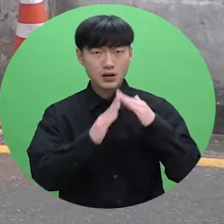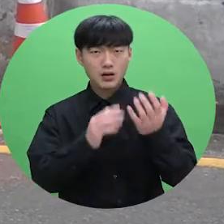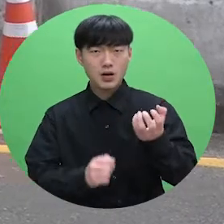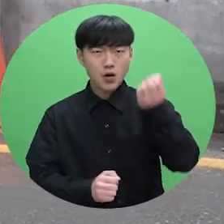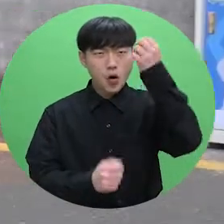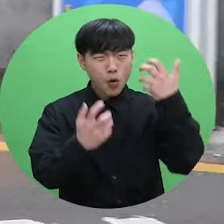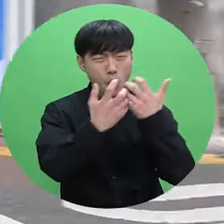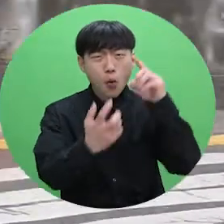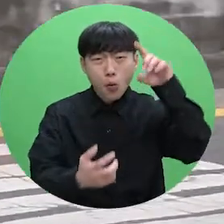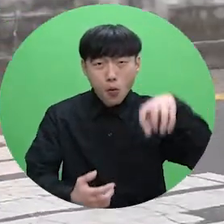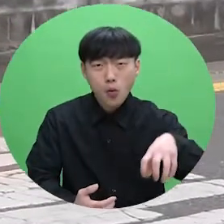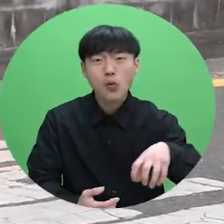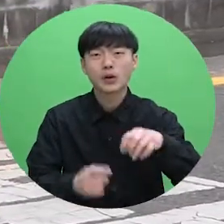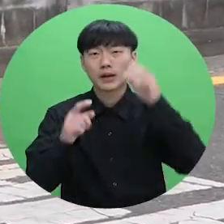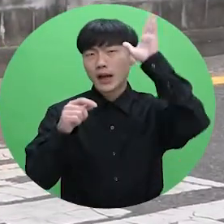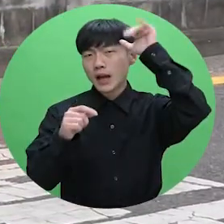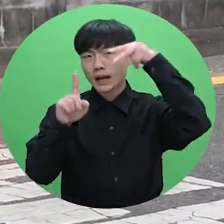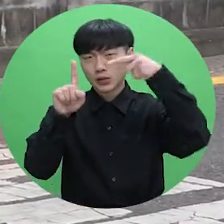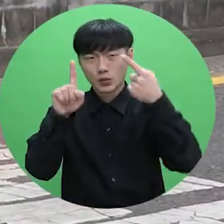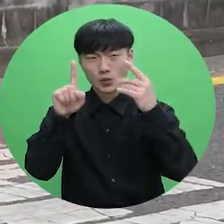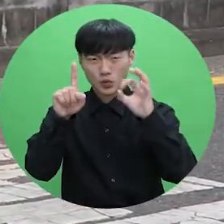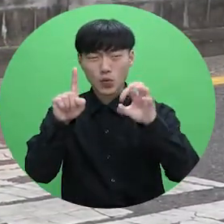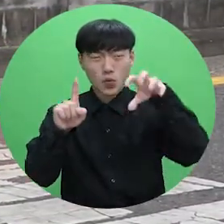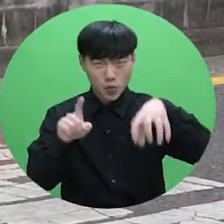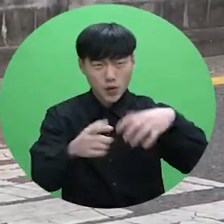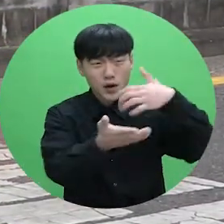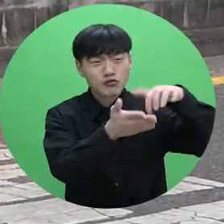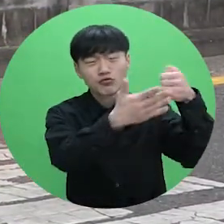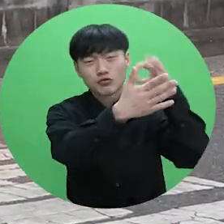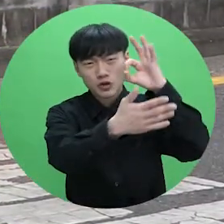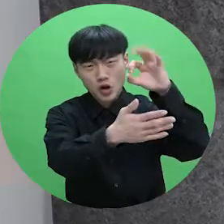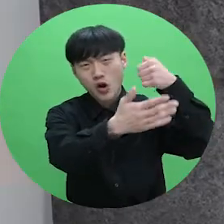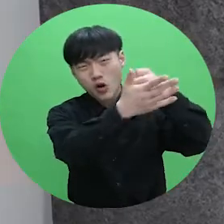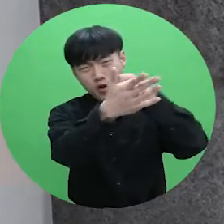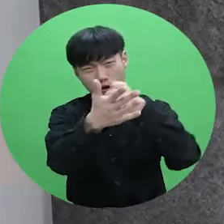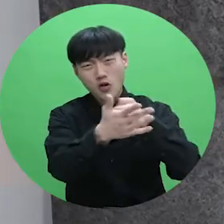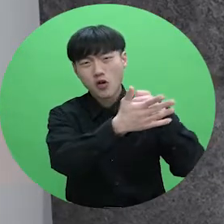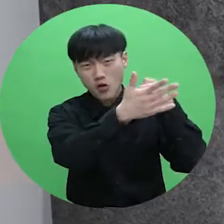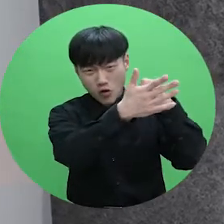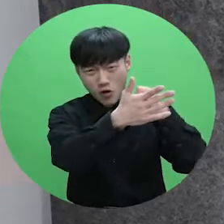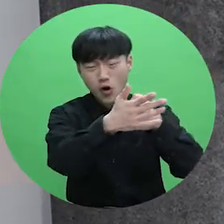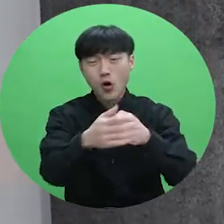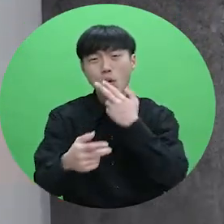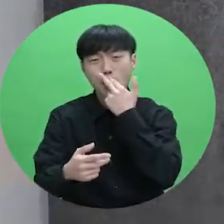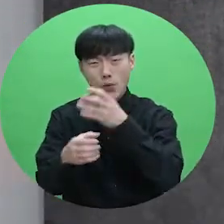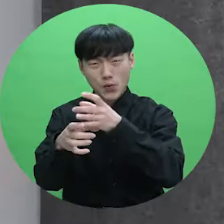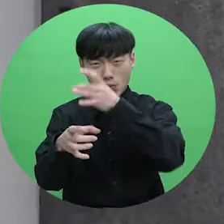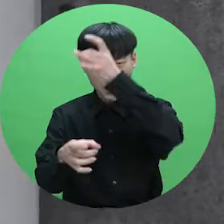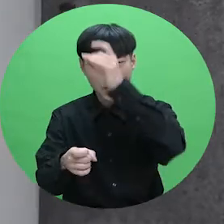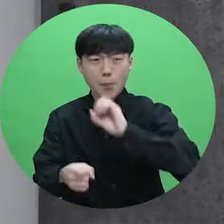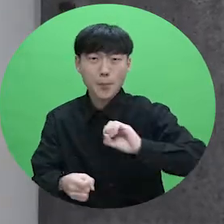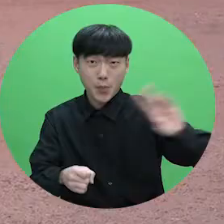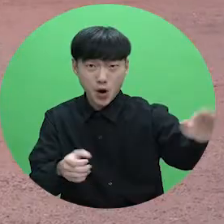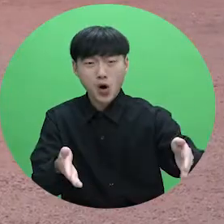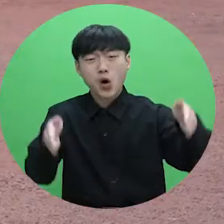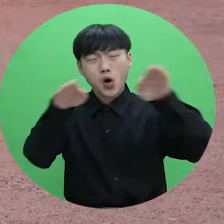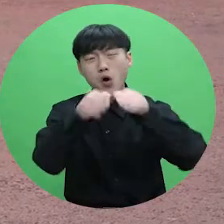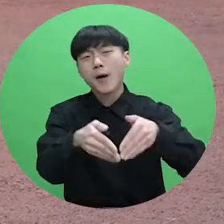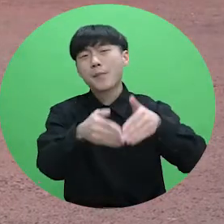구로구 가 단독주택이 밀집한 개봉 1동 지역 10개소 를 선정이 투명 패트병 수거함을 설치했습니다